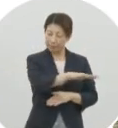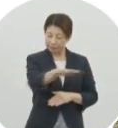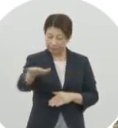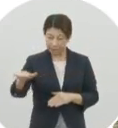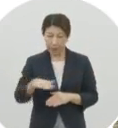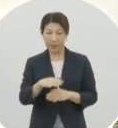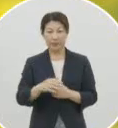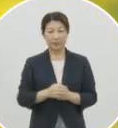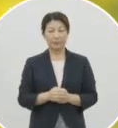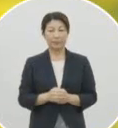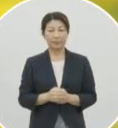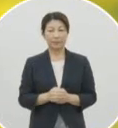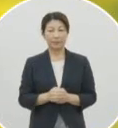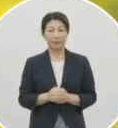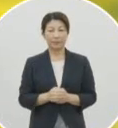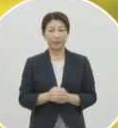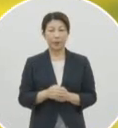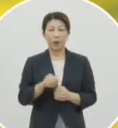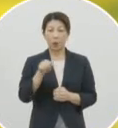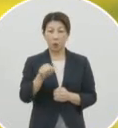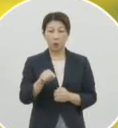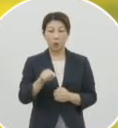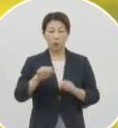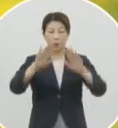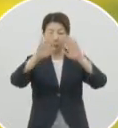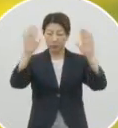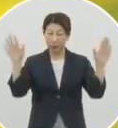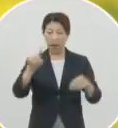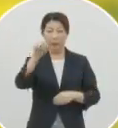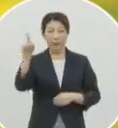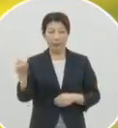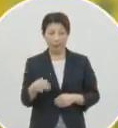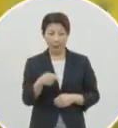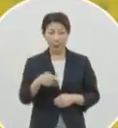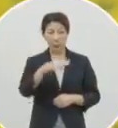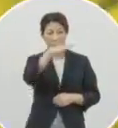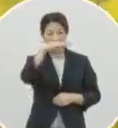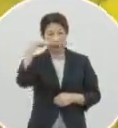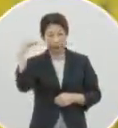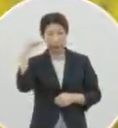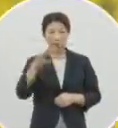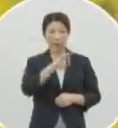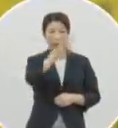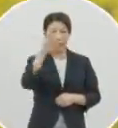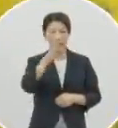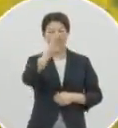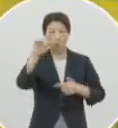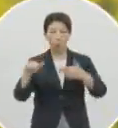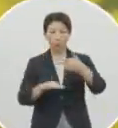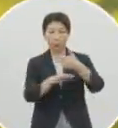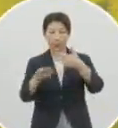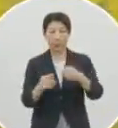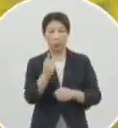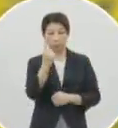だ。このような豊富な自然も立派な愛知の観光資源なん